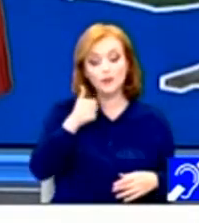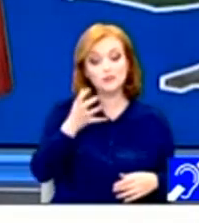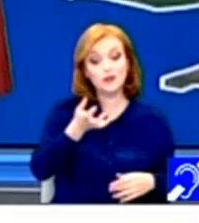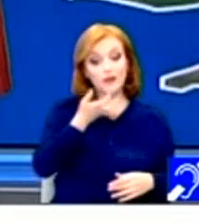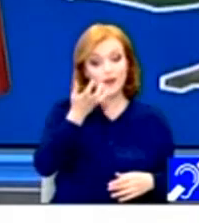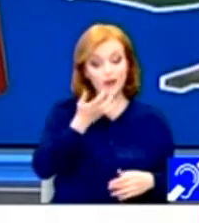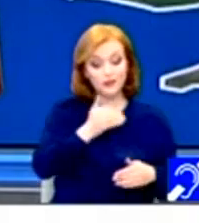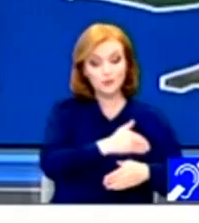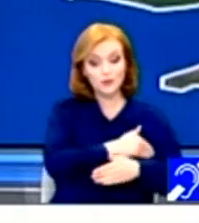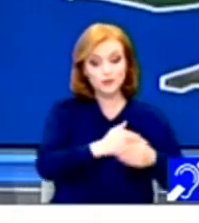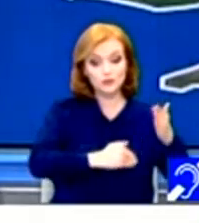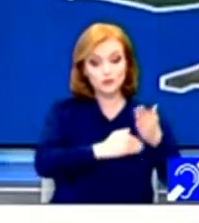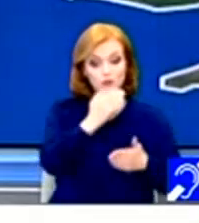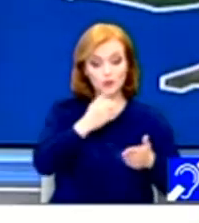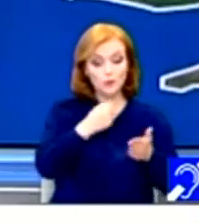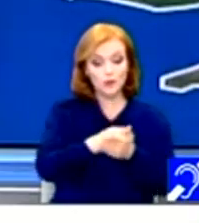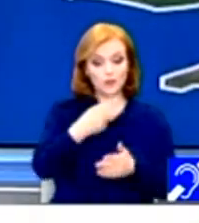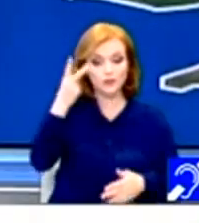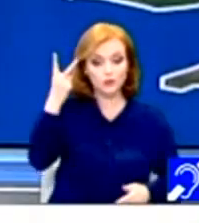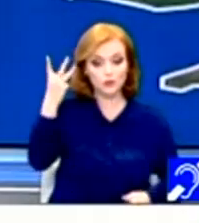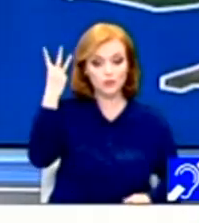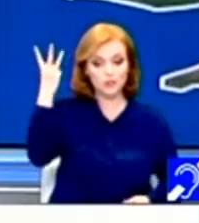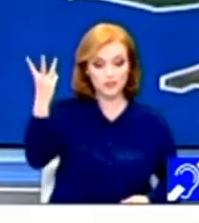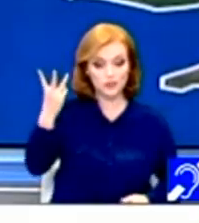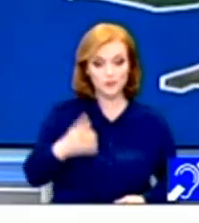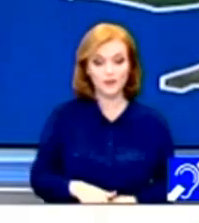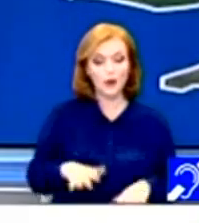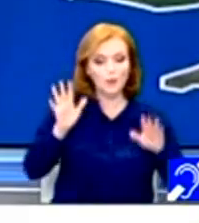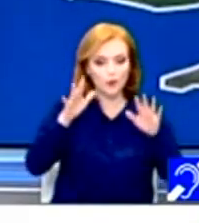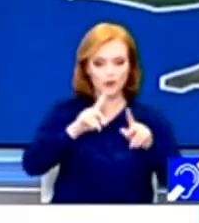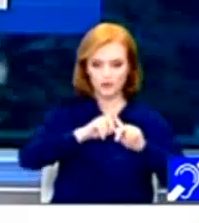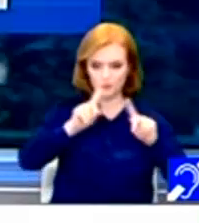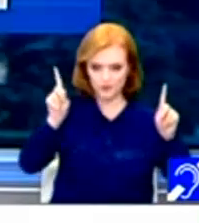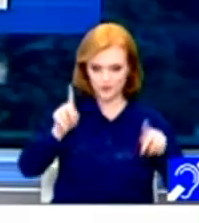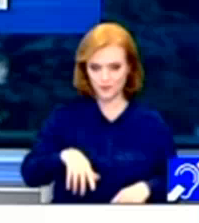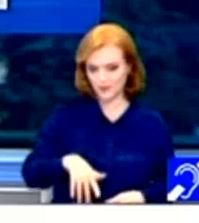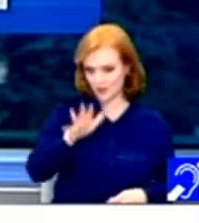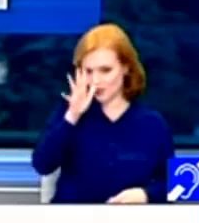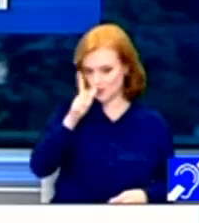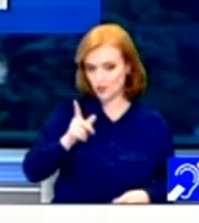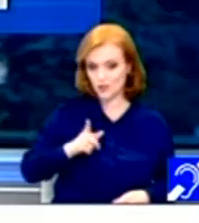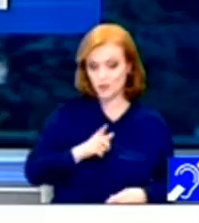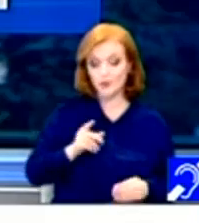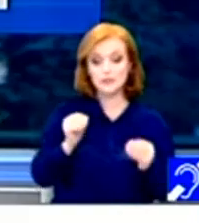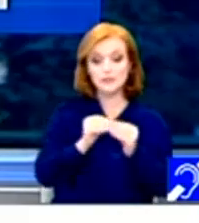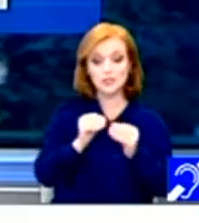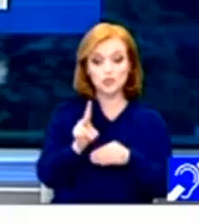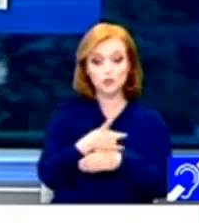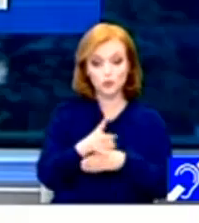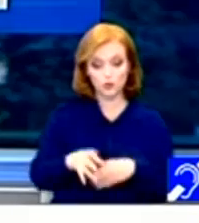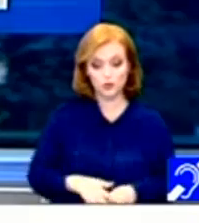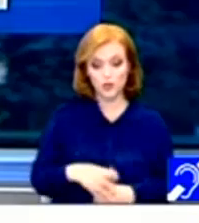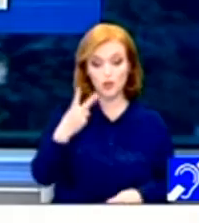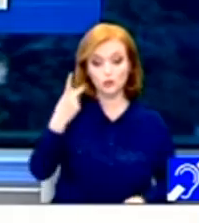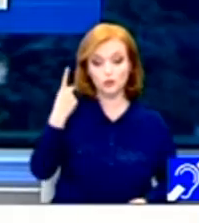cald, maxima va urca până la 23 de grade, iar ploile vor lipsi. La Chișinău așteptăm 10 grade în această noapte și 21